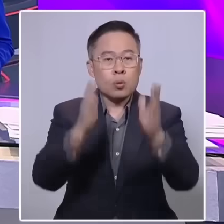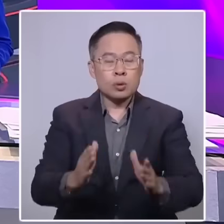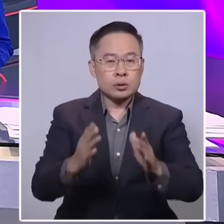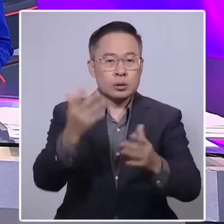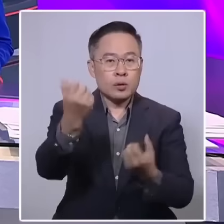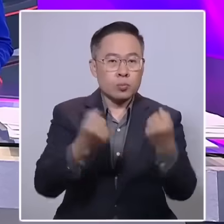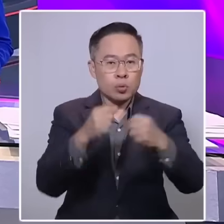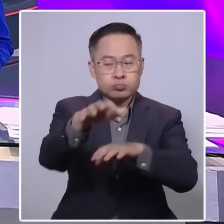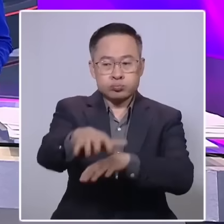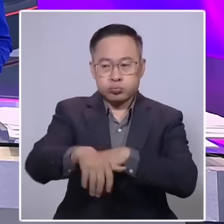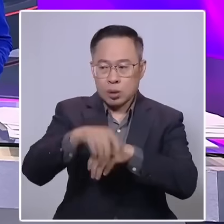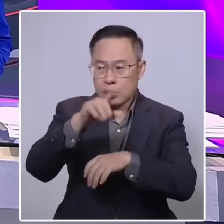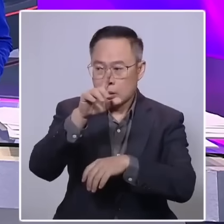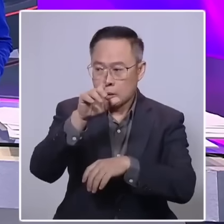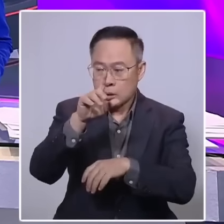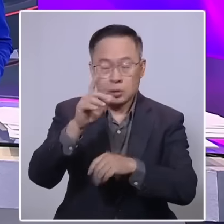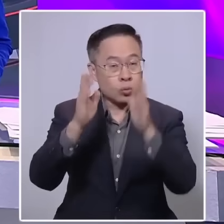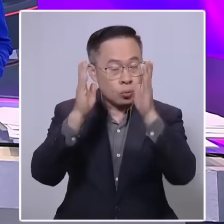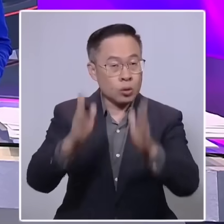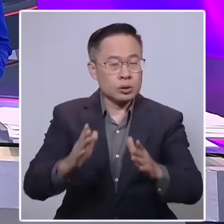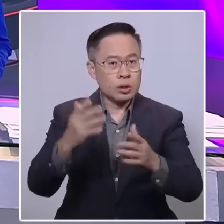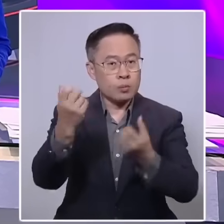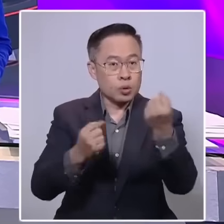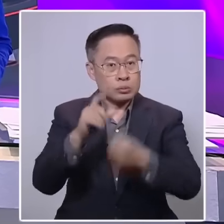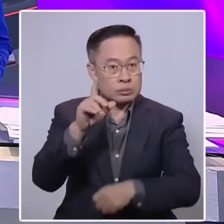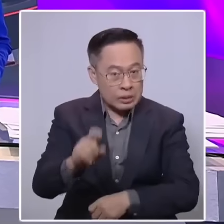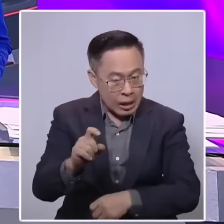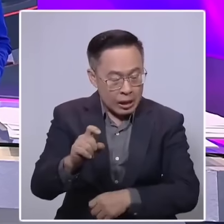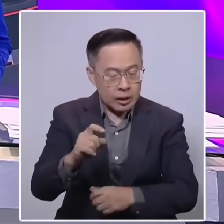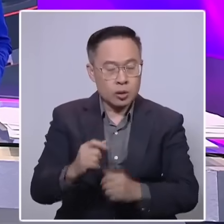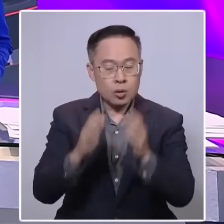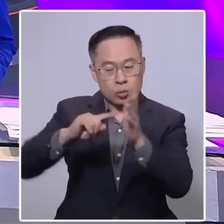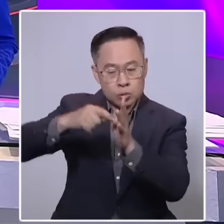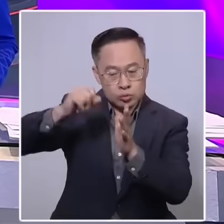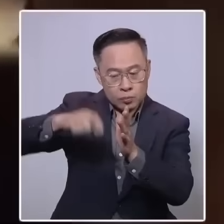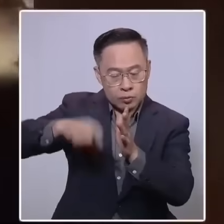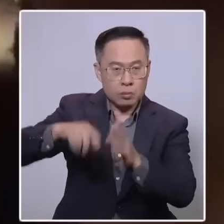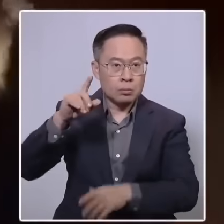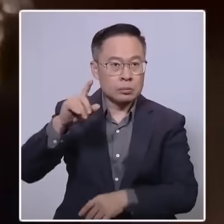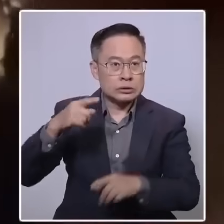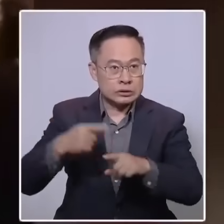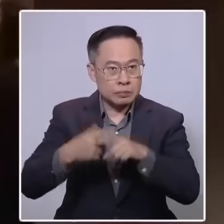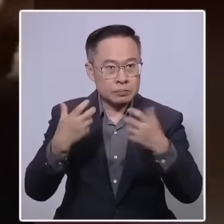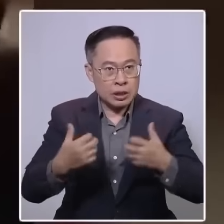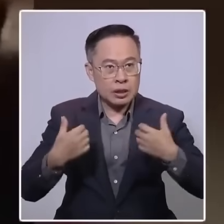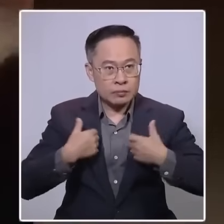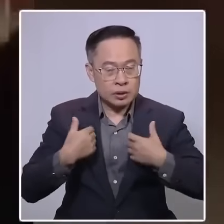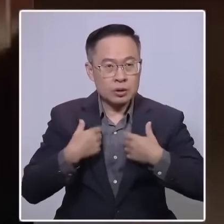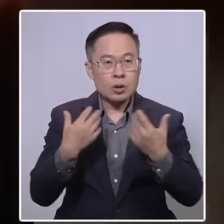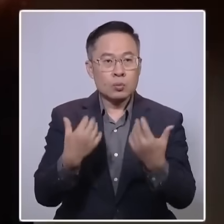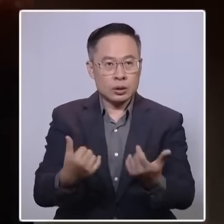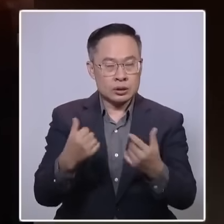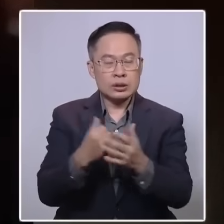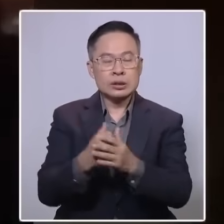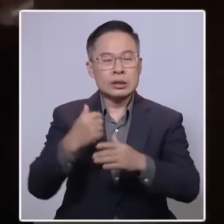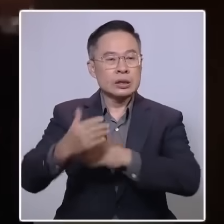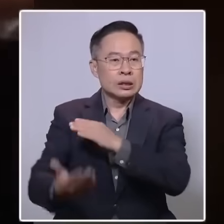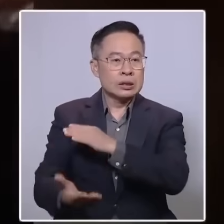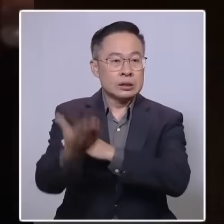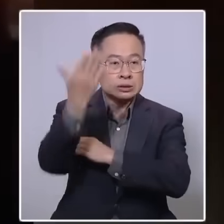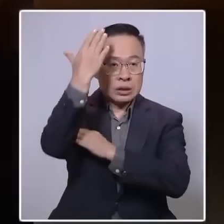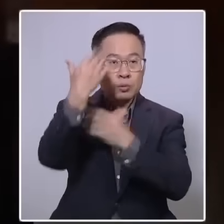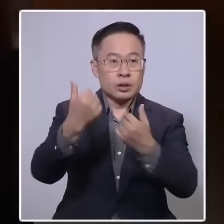างได้รับบาดเจ็บสาหัสอีก1คนด้วยนะคะดูความคืบหน้ากันหน่อยเห็นว่าตอนนี้ช่วงเช้าก็เปิดการใช้งานนะคะมาเป็นที่เรียบร้อย